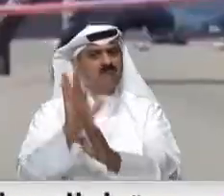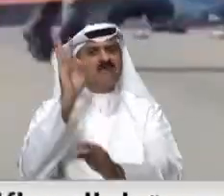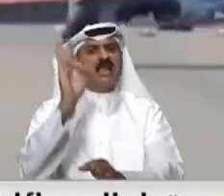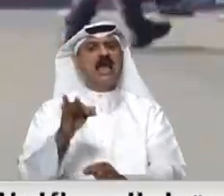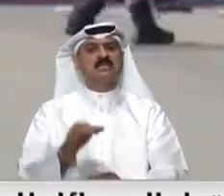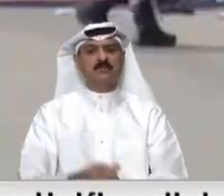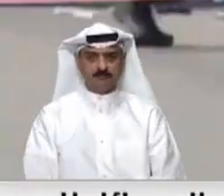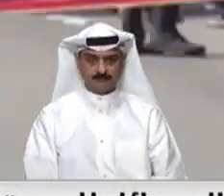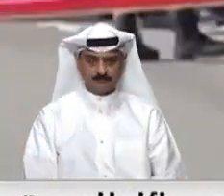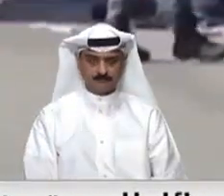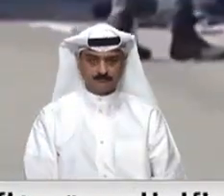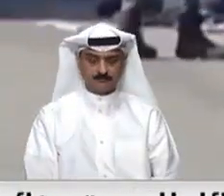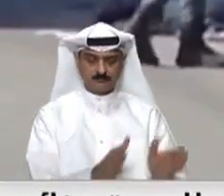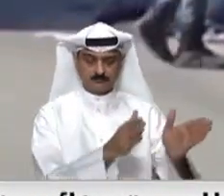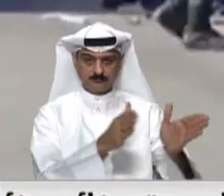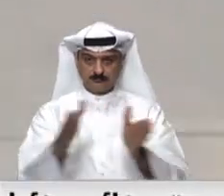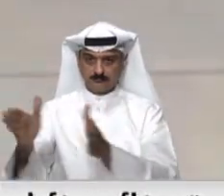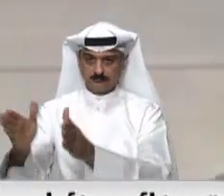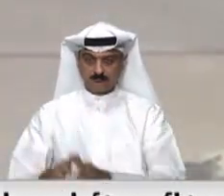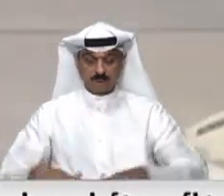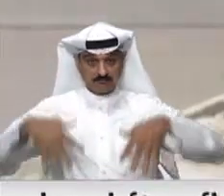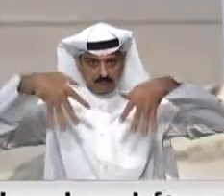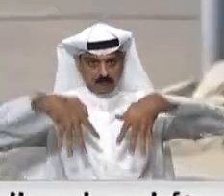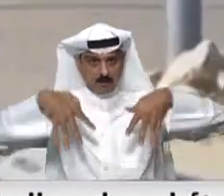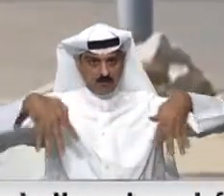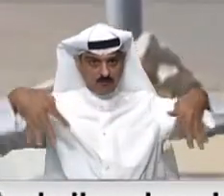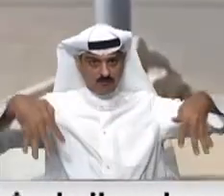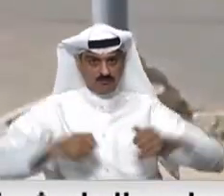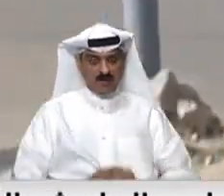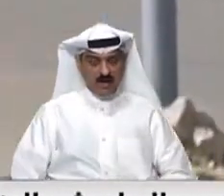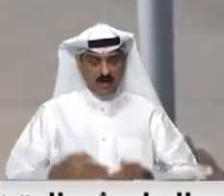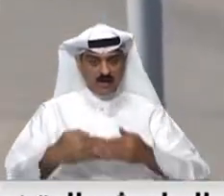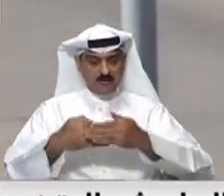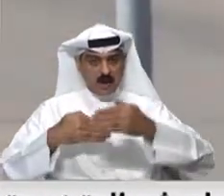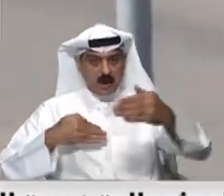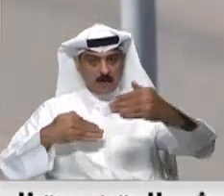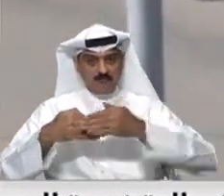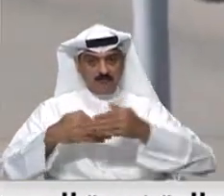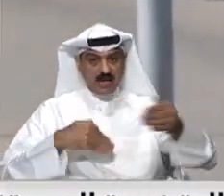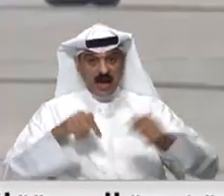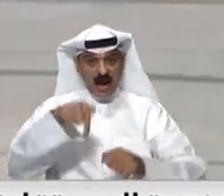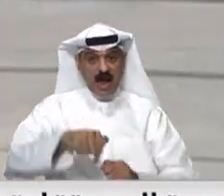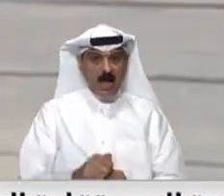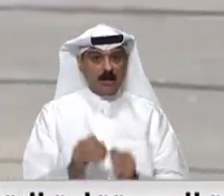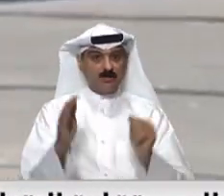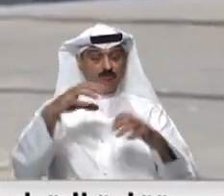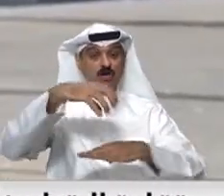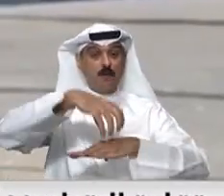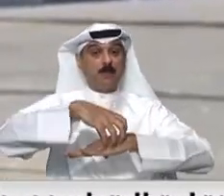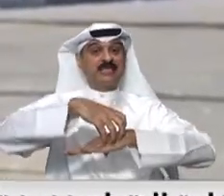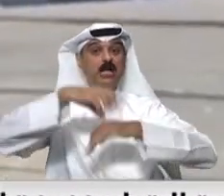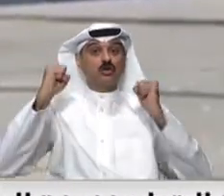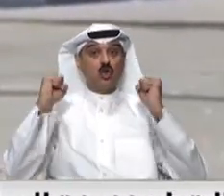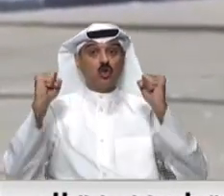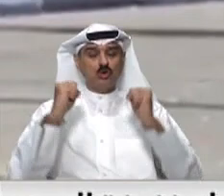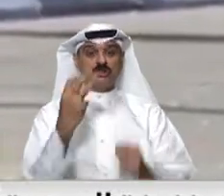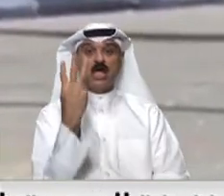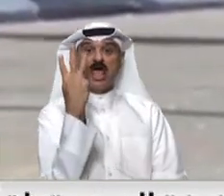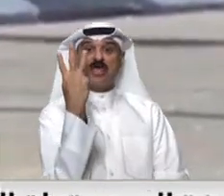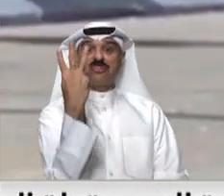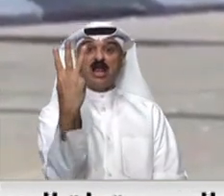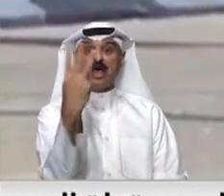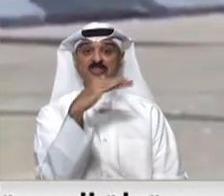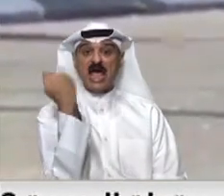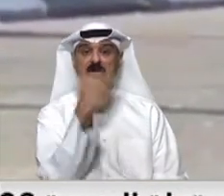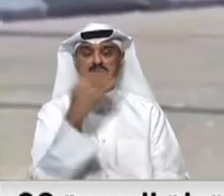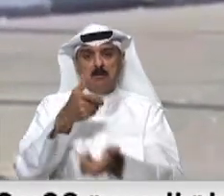سيتم. وعلى إحدى الحواجز الفاصلة بين مدينتي القدس وبيت لحم، أعدمت قوات الاحتلال 3 شبان بدم